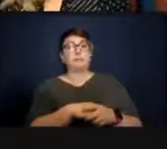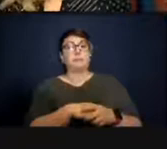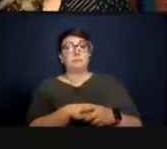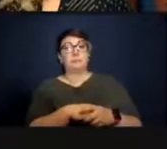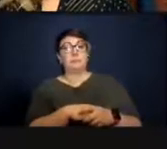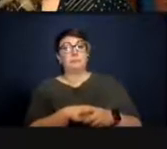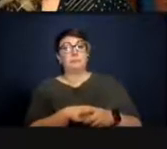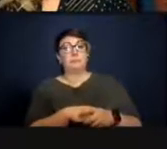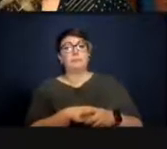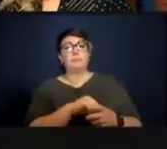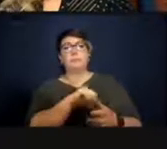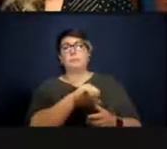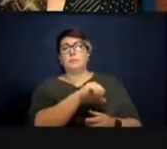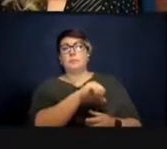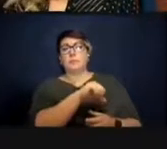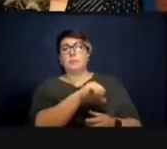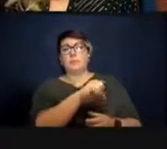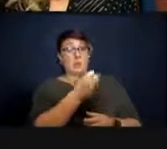wao.